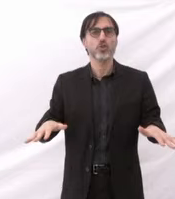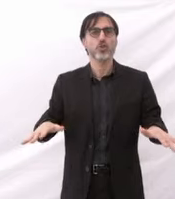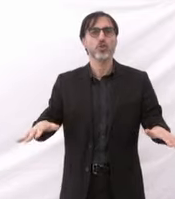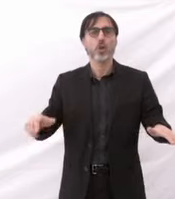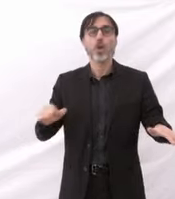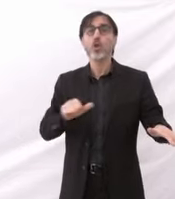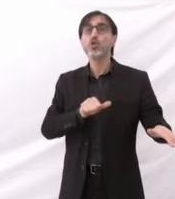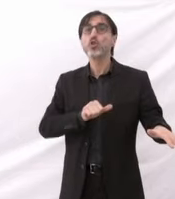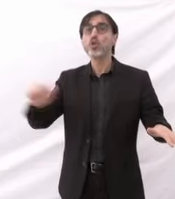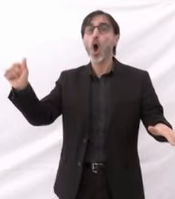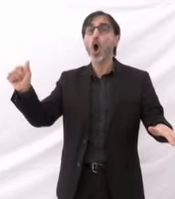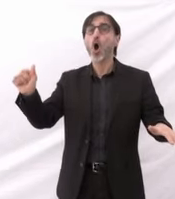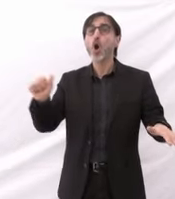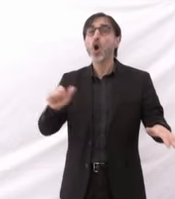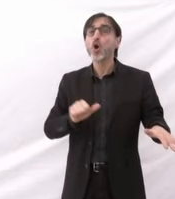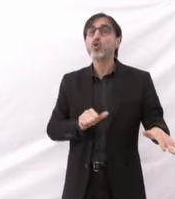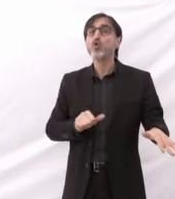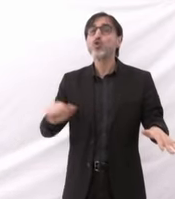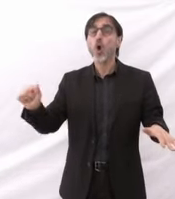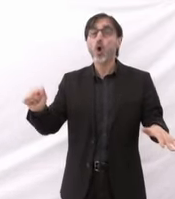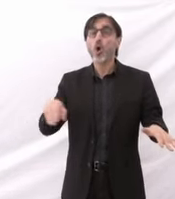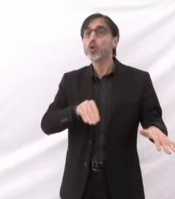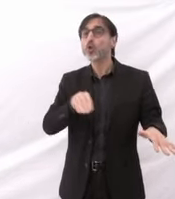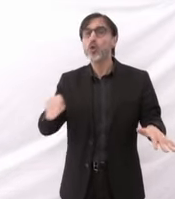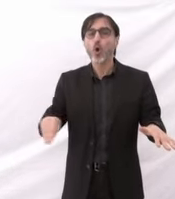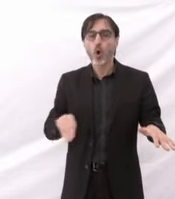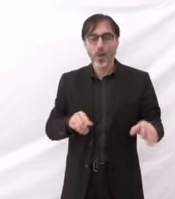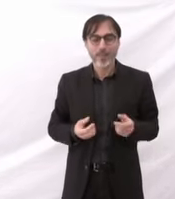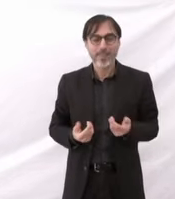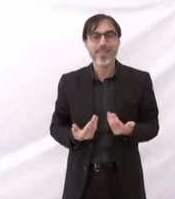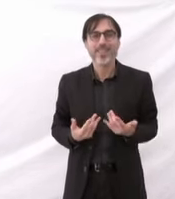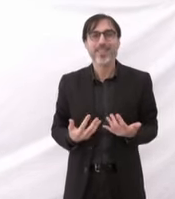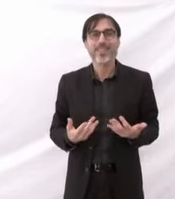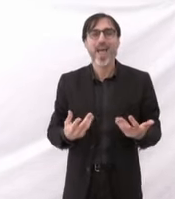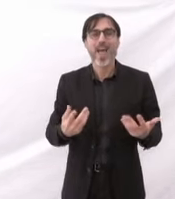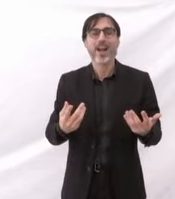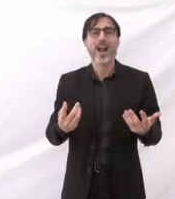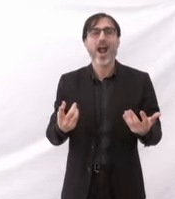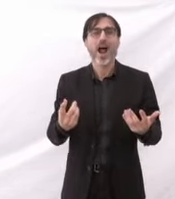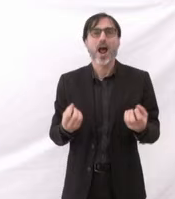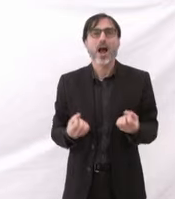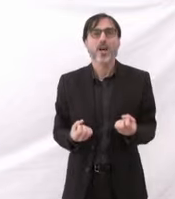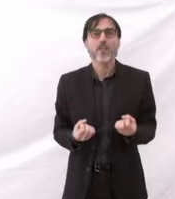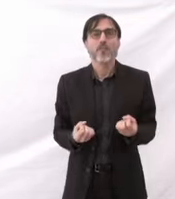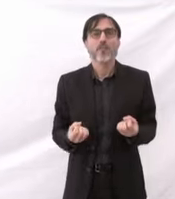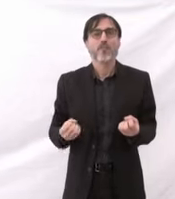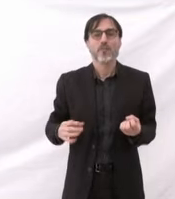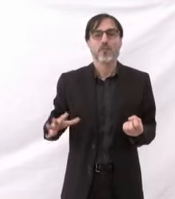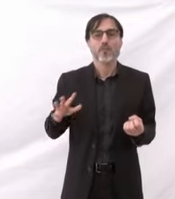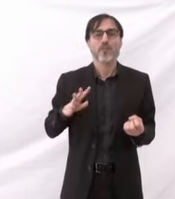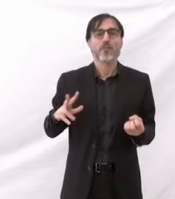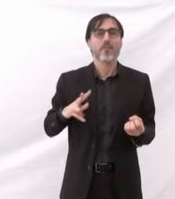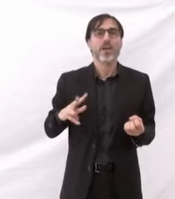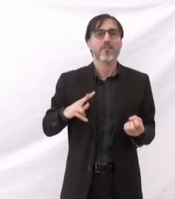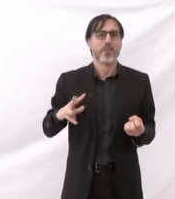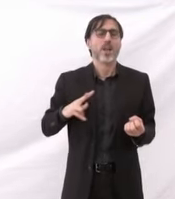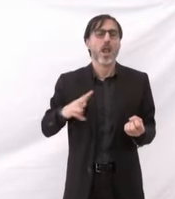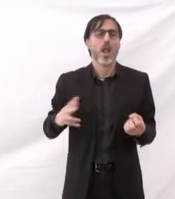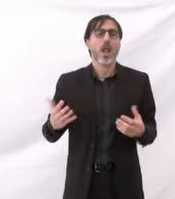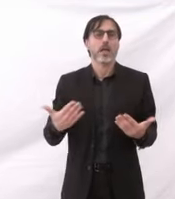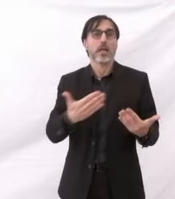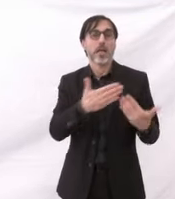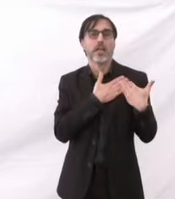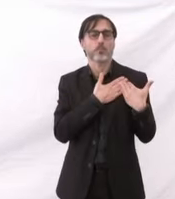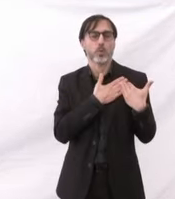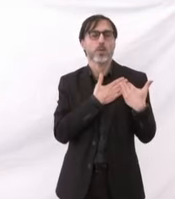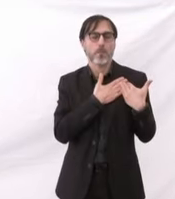solo in terre fertili di responsabilità.